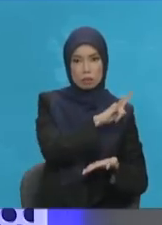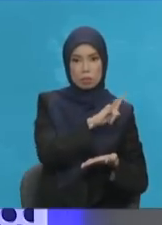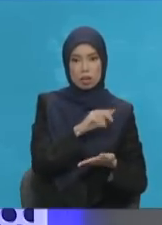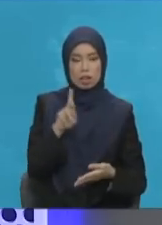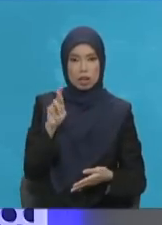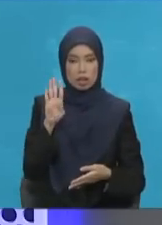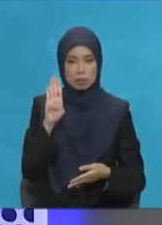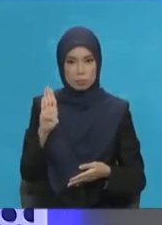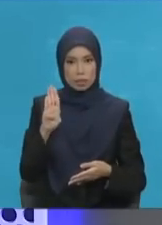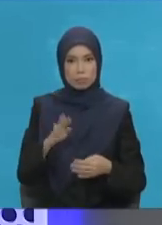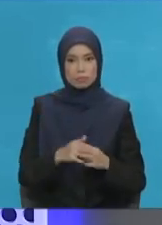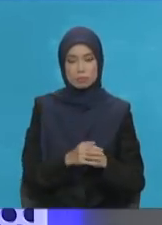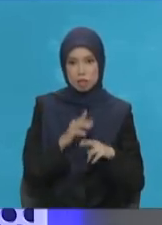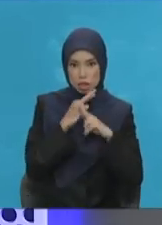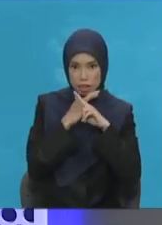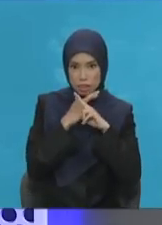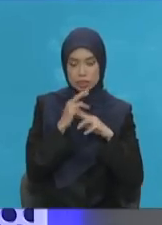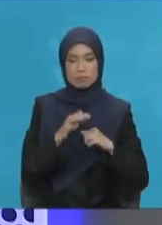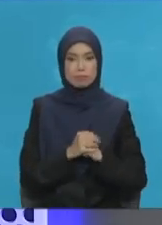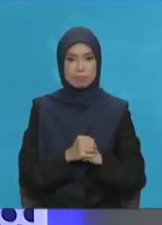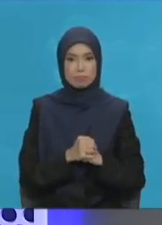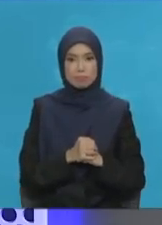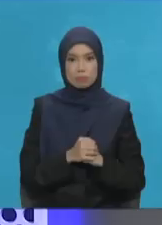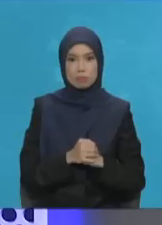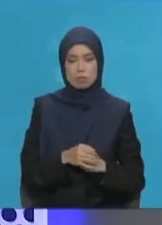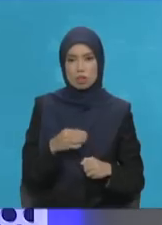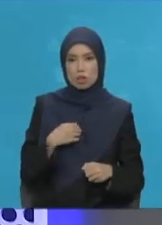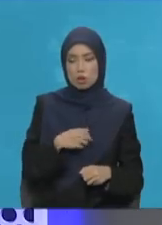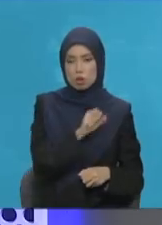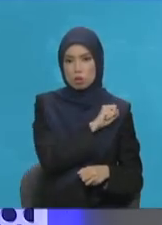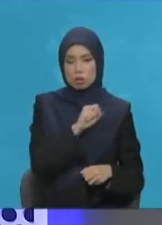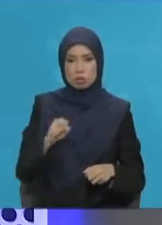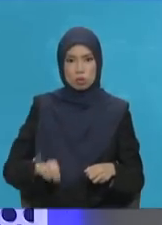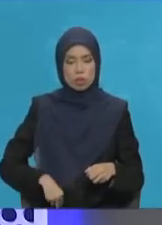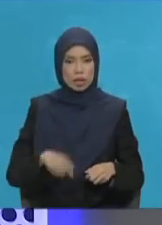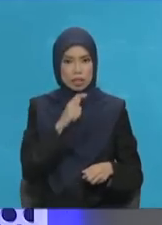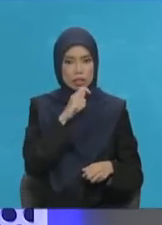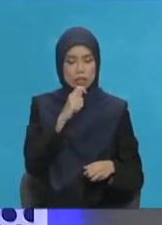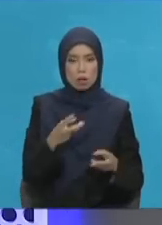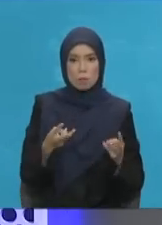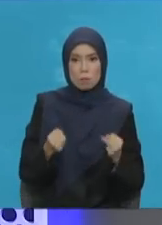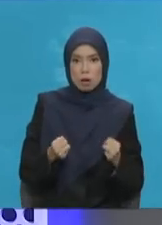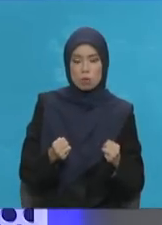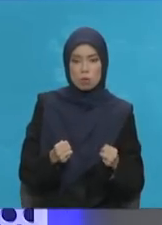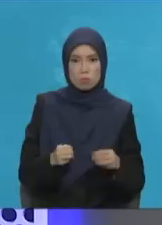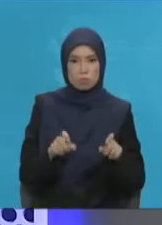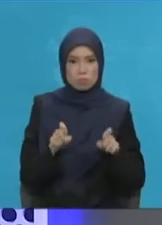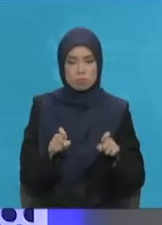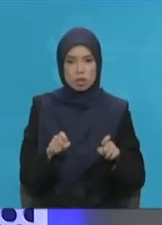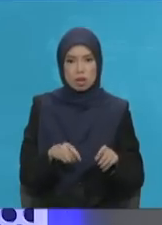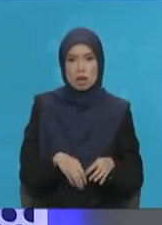di jalan Kristen pada keberangkatan itu ke bawah dunia Maha Mulia bertita menegaskan mengenai